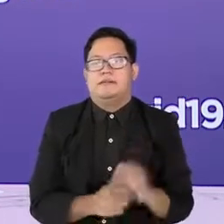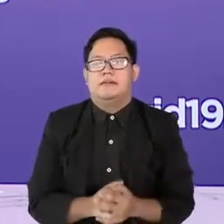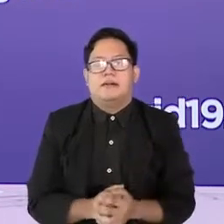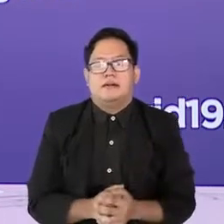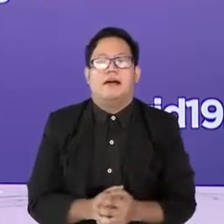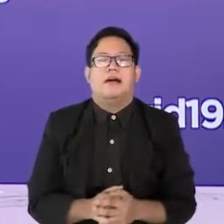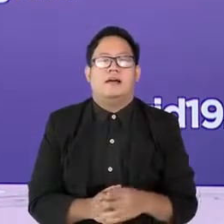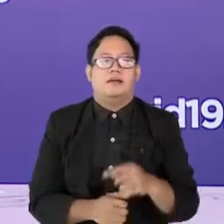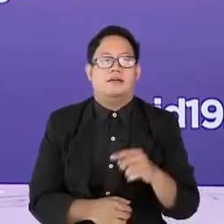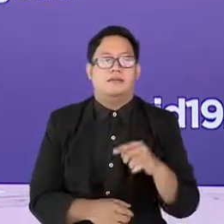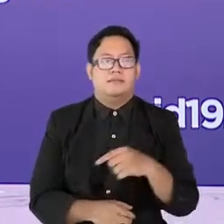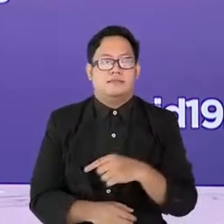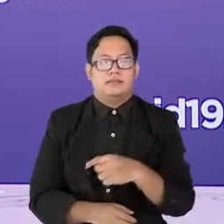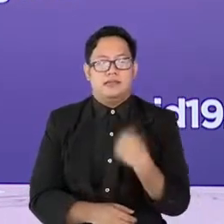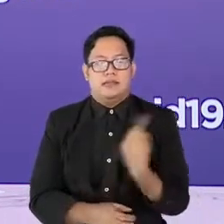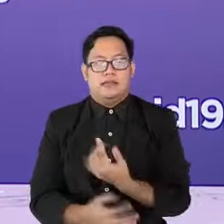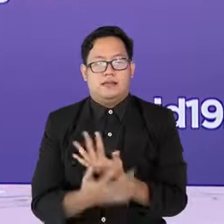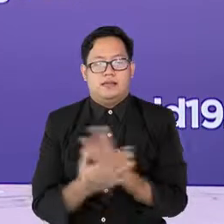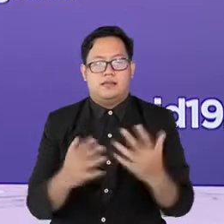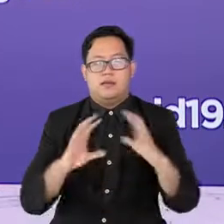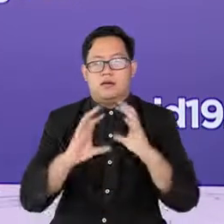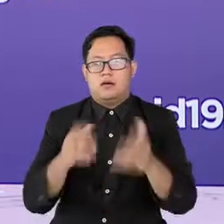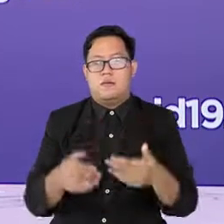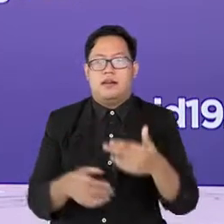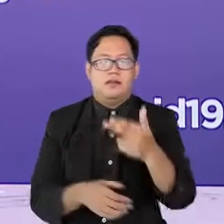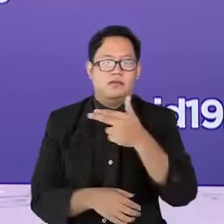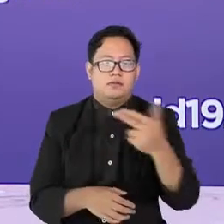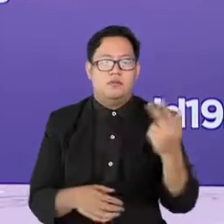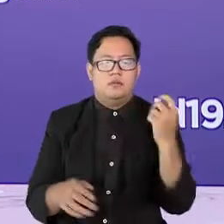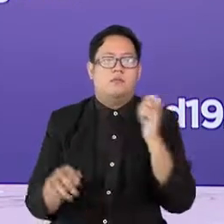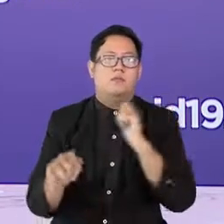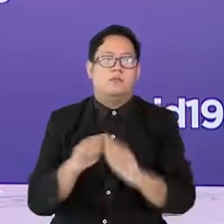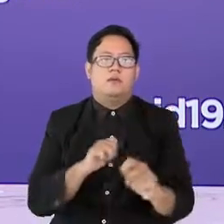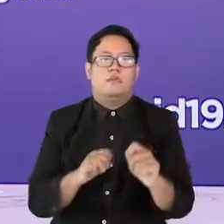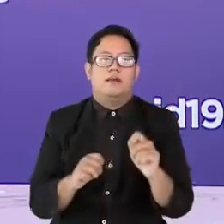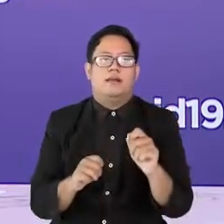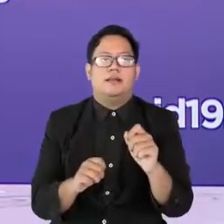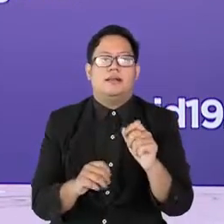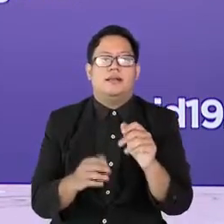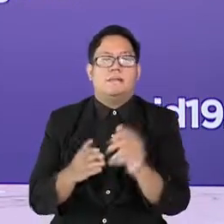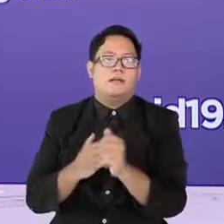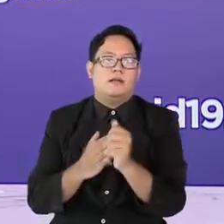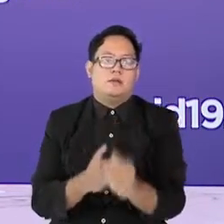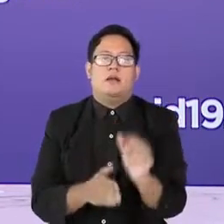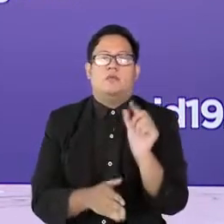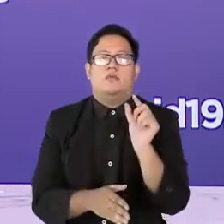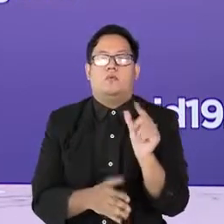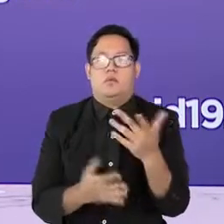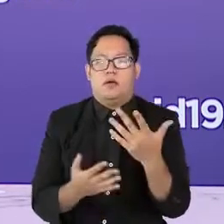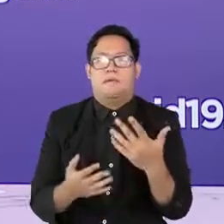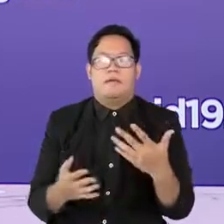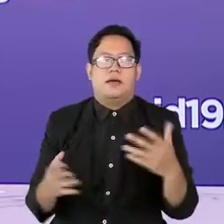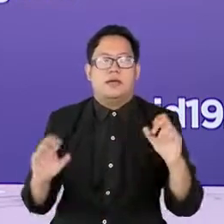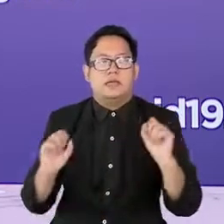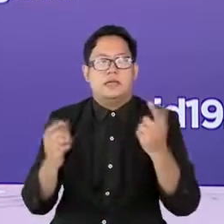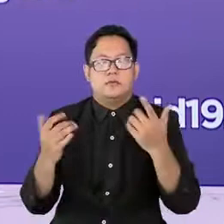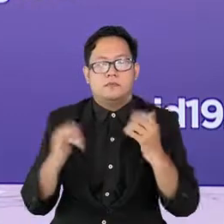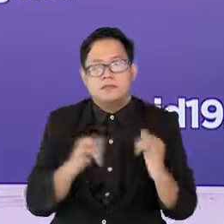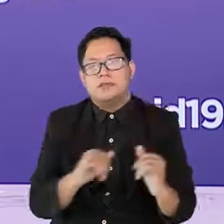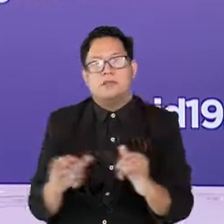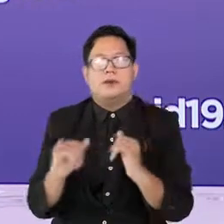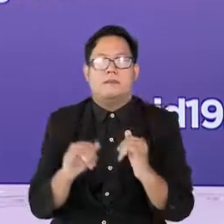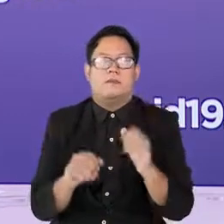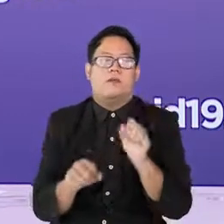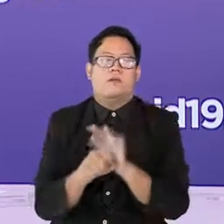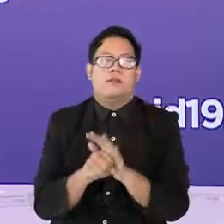Indonesia telah menyusun peta jalan untuk hidup berdampingan dengan covert 19 yang tentunya menyesuaikan dengan karakteristik